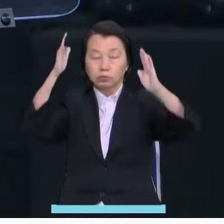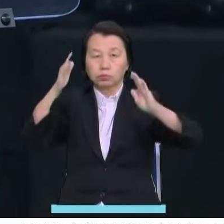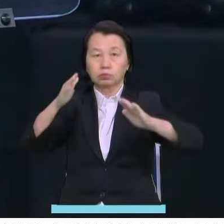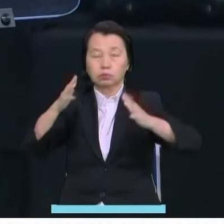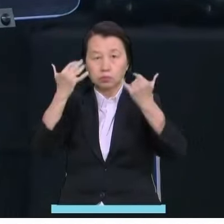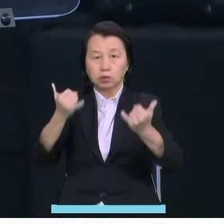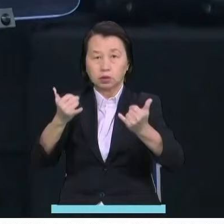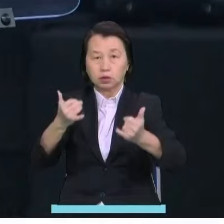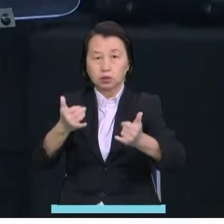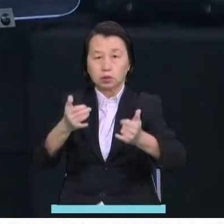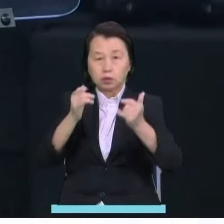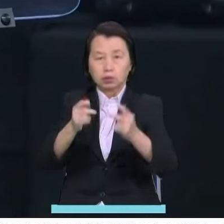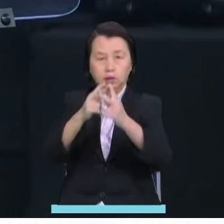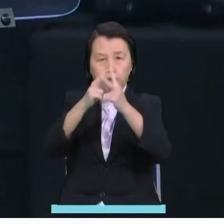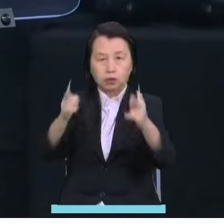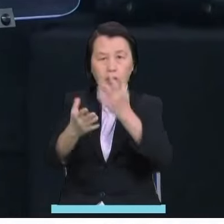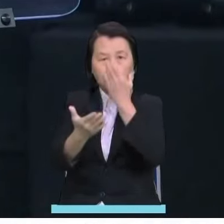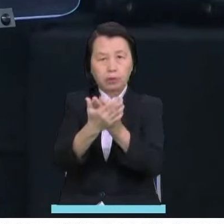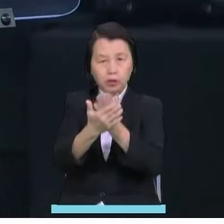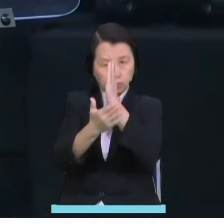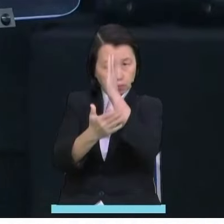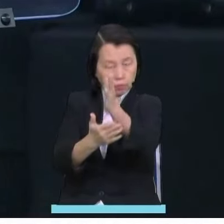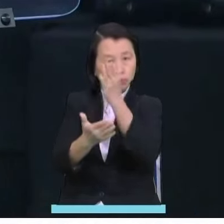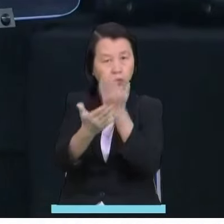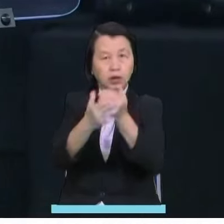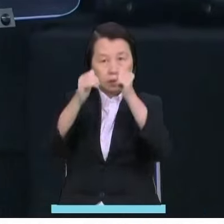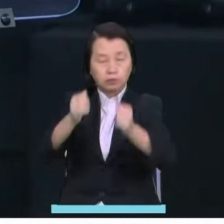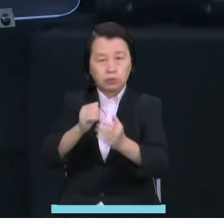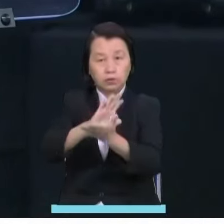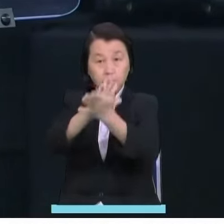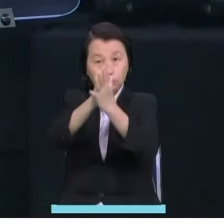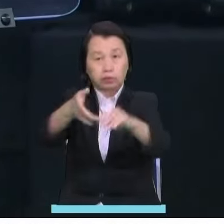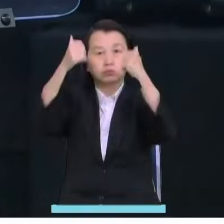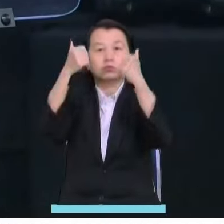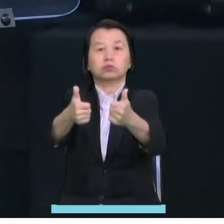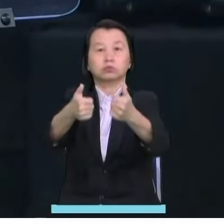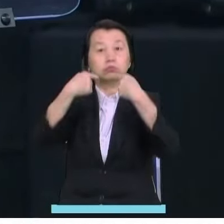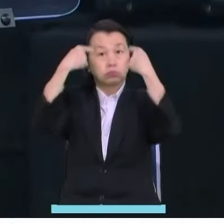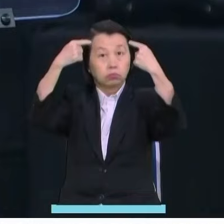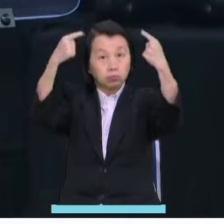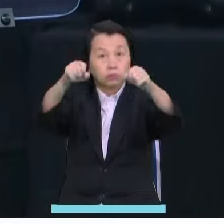ditapak dan landasan yang sangat baik dan mampu diangkat cemerlang.